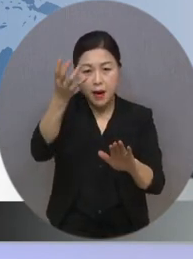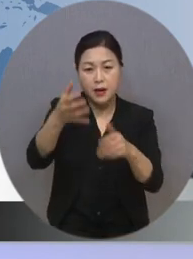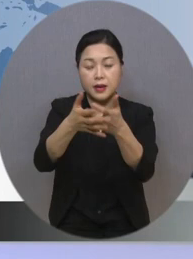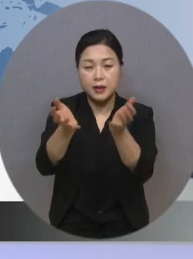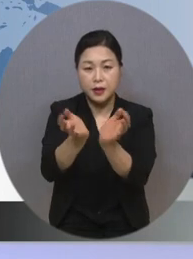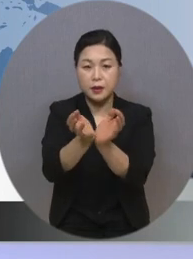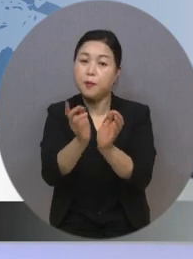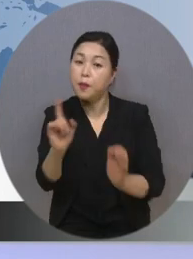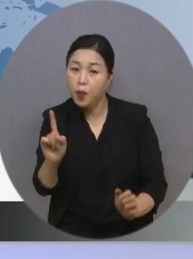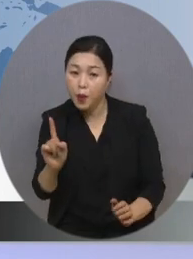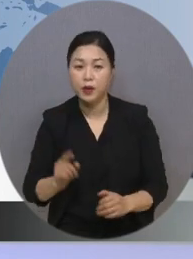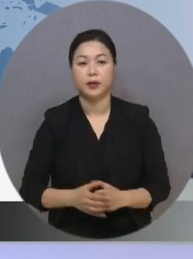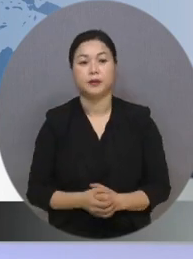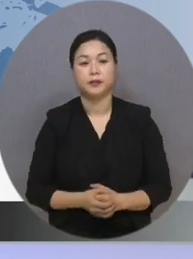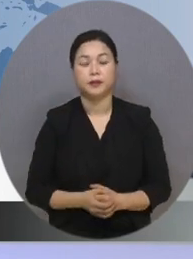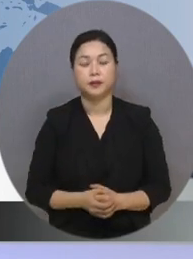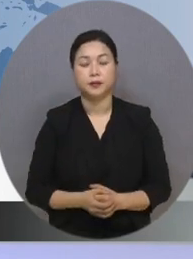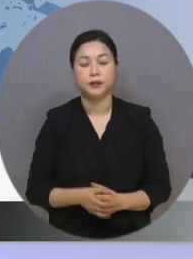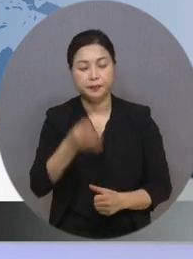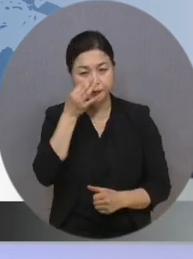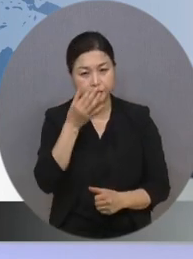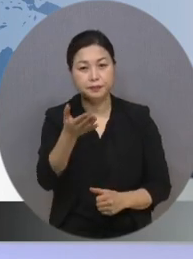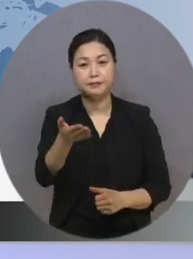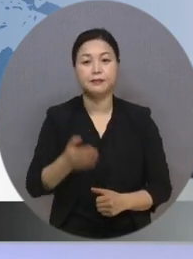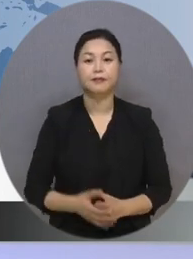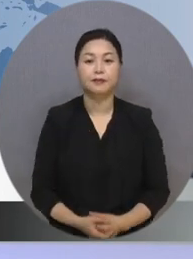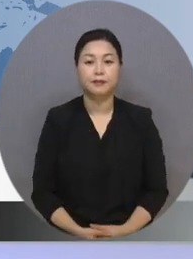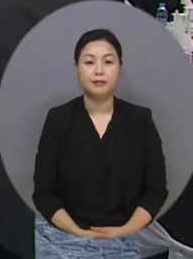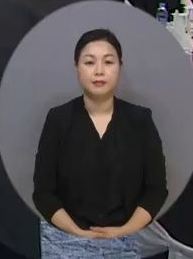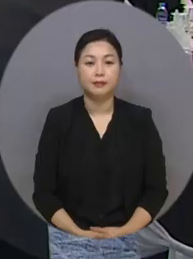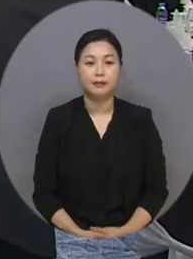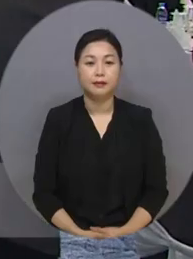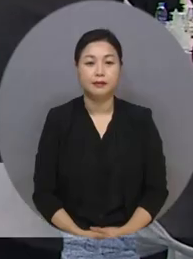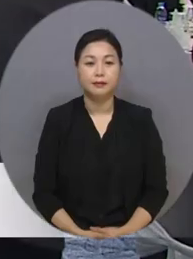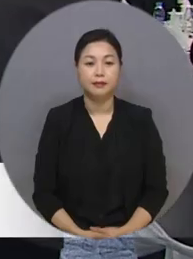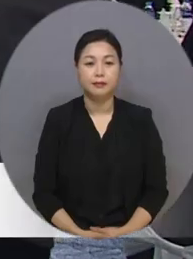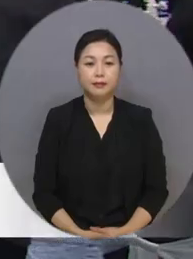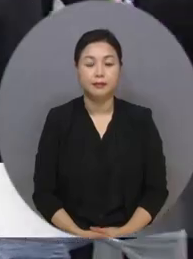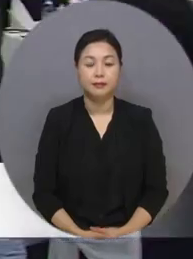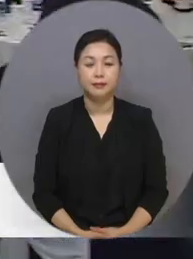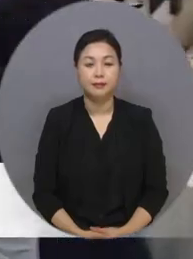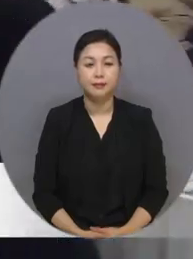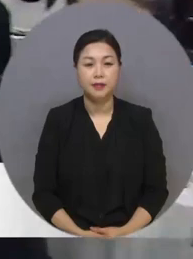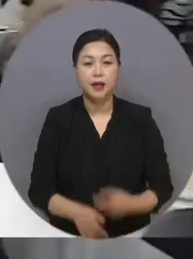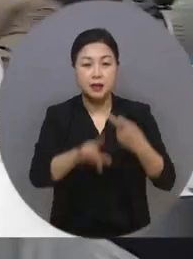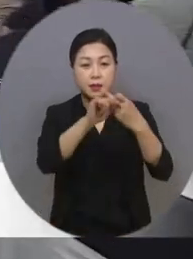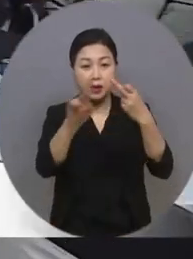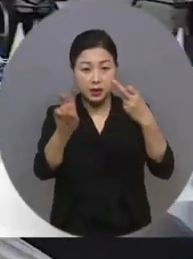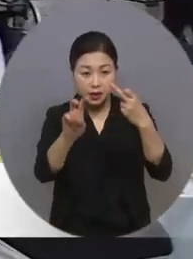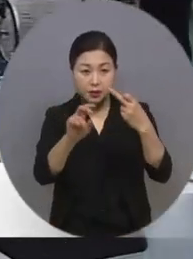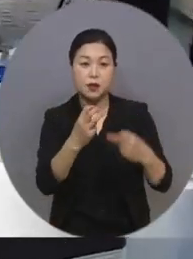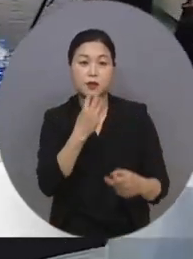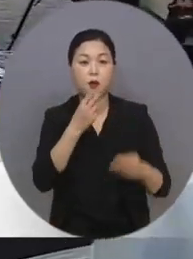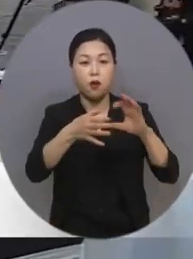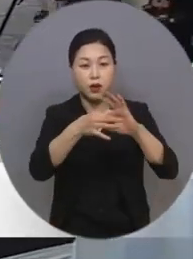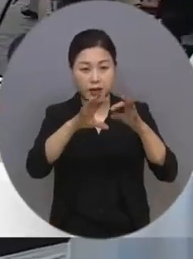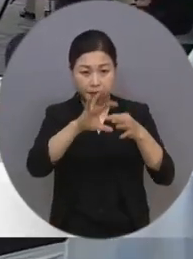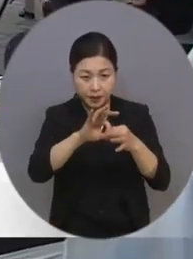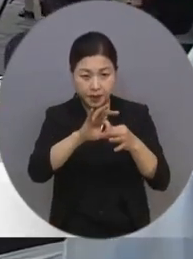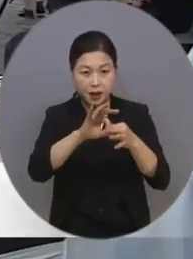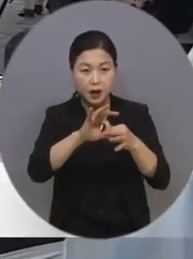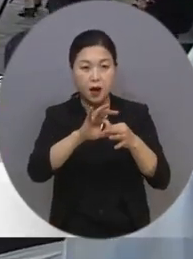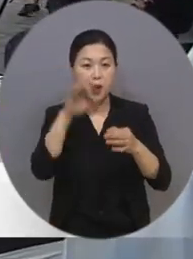어느 곳이었을까요? 박성용 기자가 전합니다. 지난 20일 서울 올림픽파크텔에서